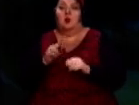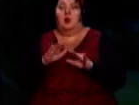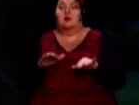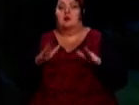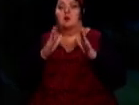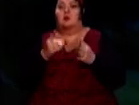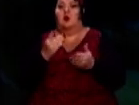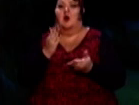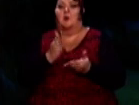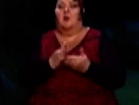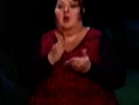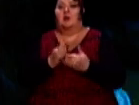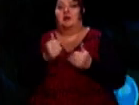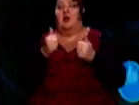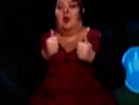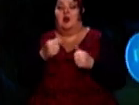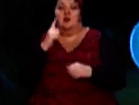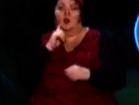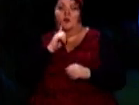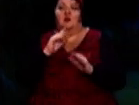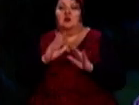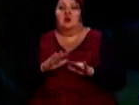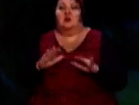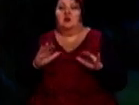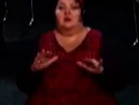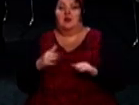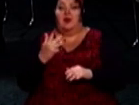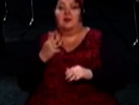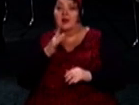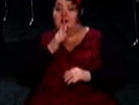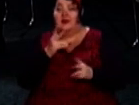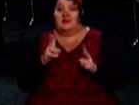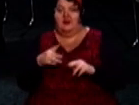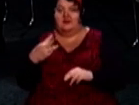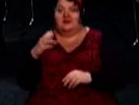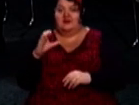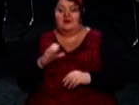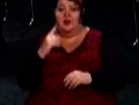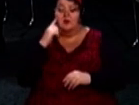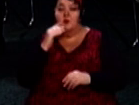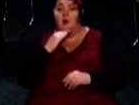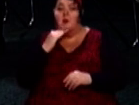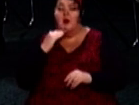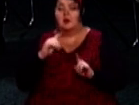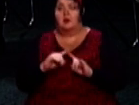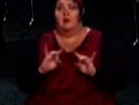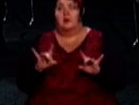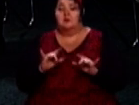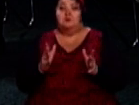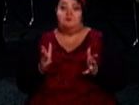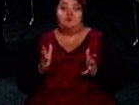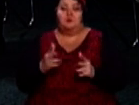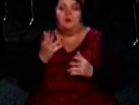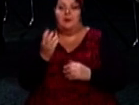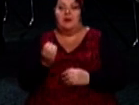гарний і комфортний дитячий садок. Скільки часу? 30 секунд залишилось. Боже, думала так довго.